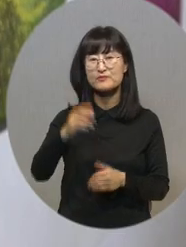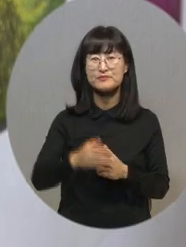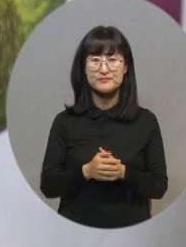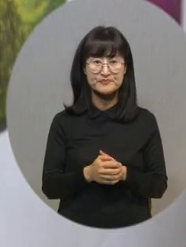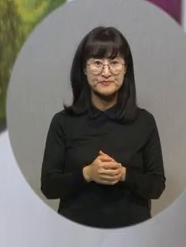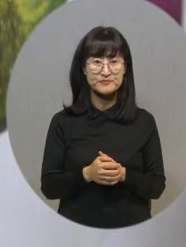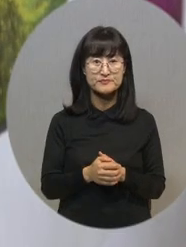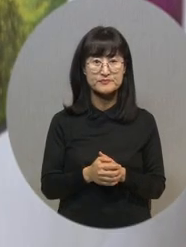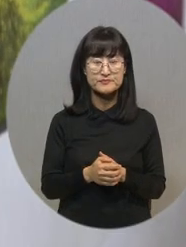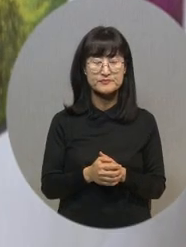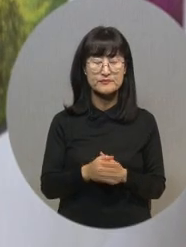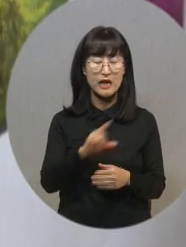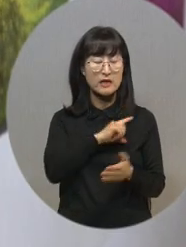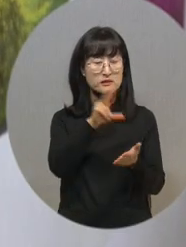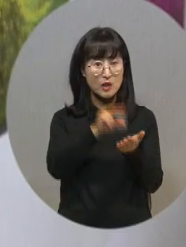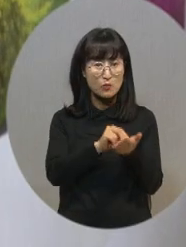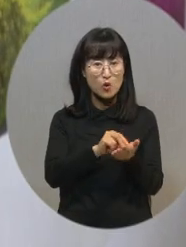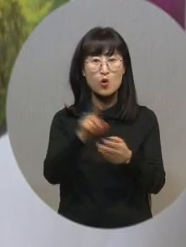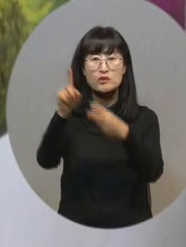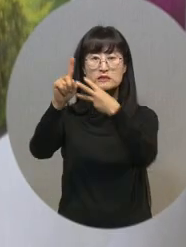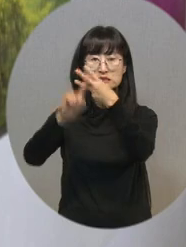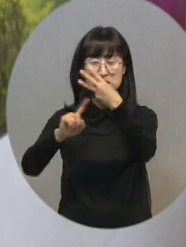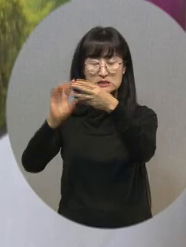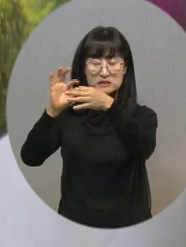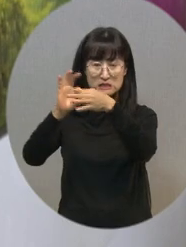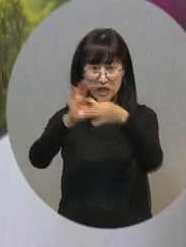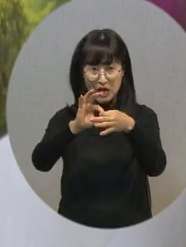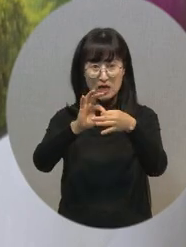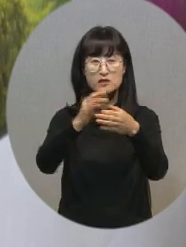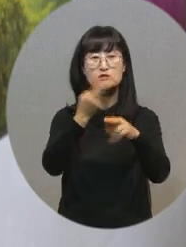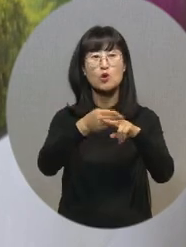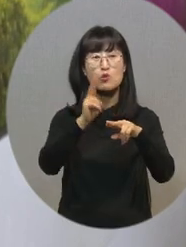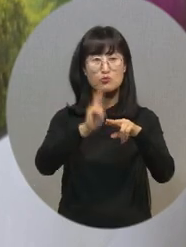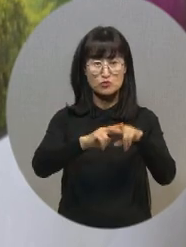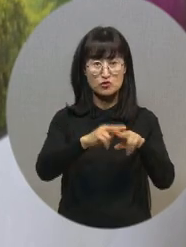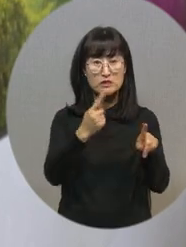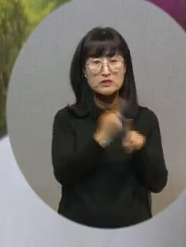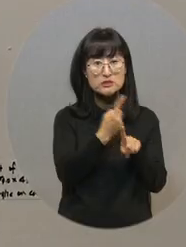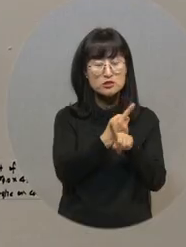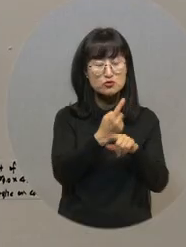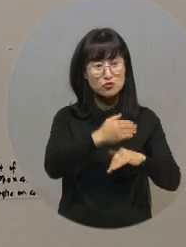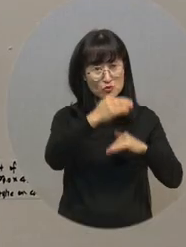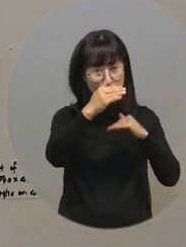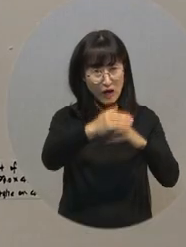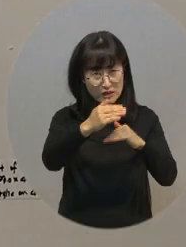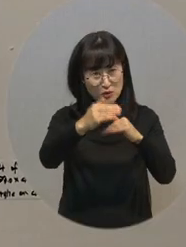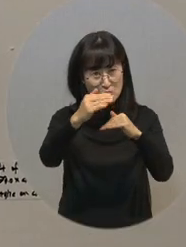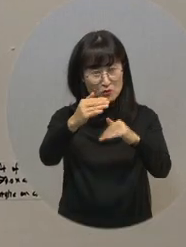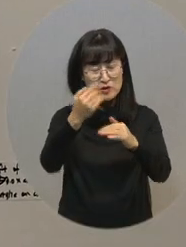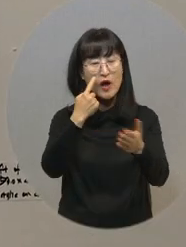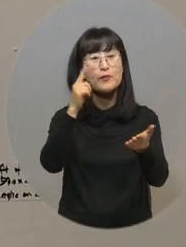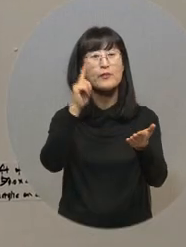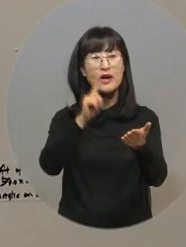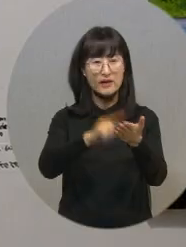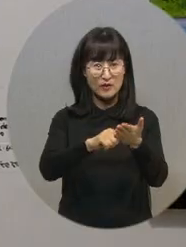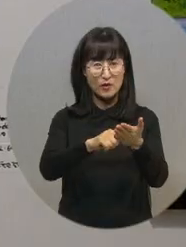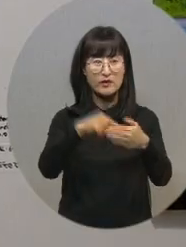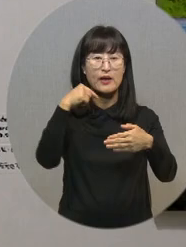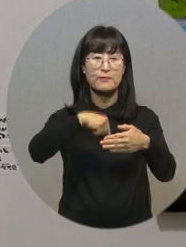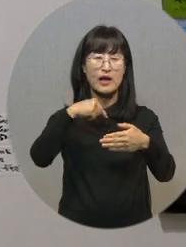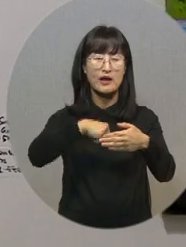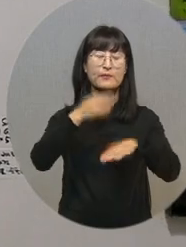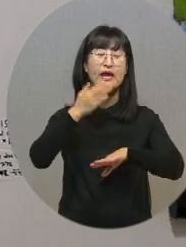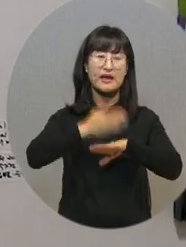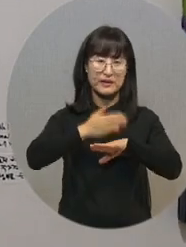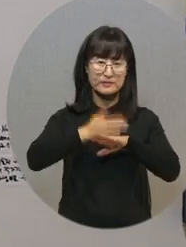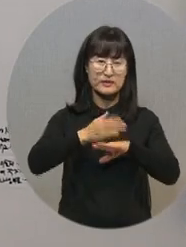전시 제목인 신의 선물은 그 치유의 과정 속에서 발견한 내면의 감사와